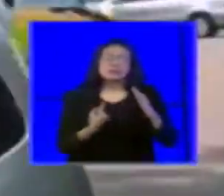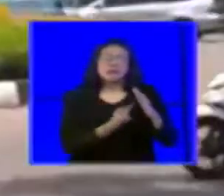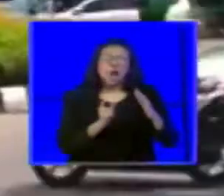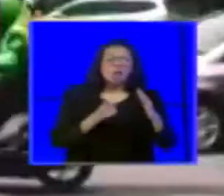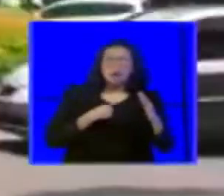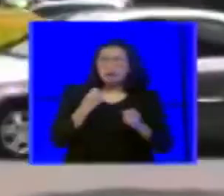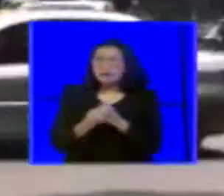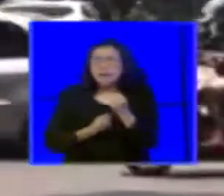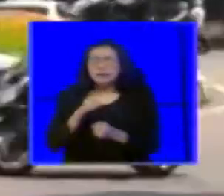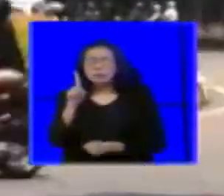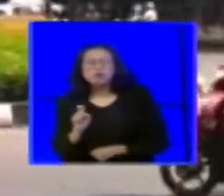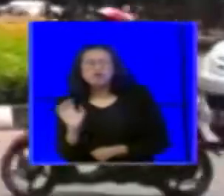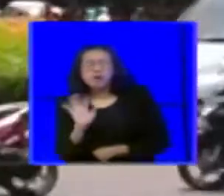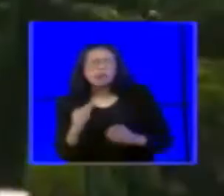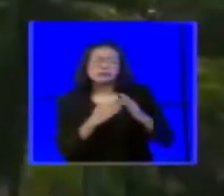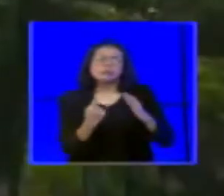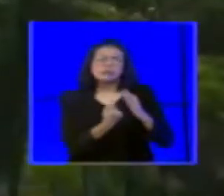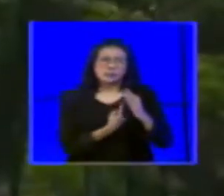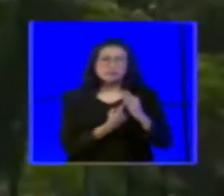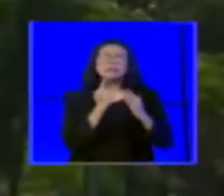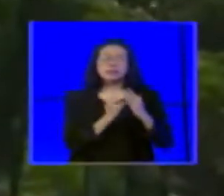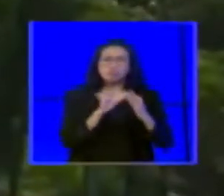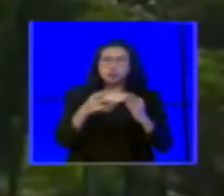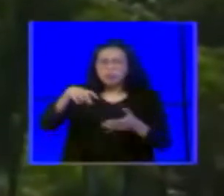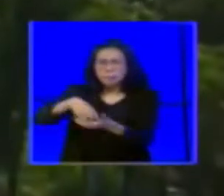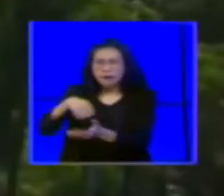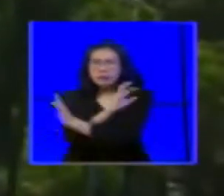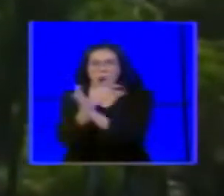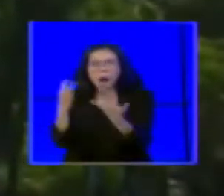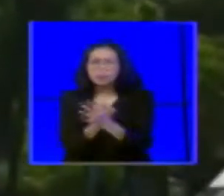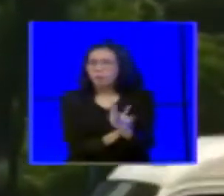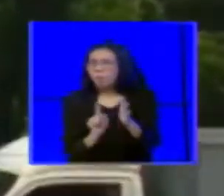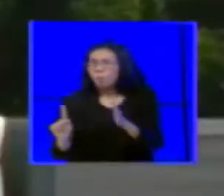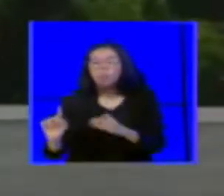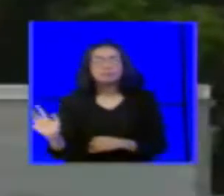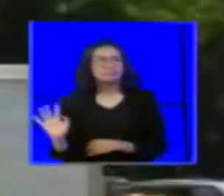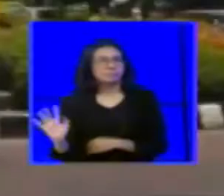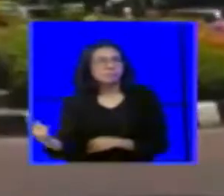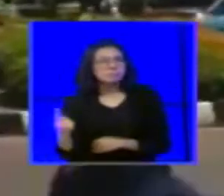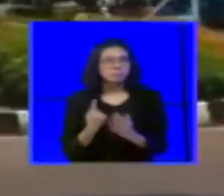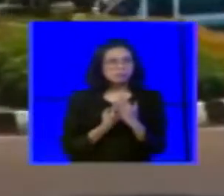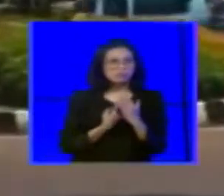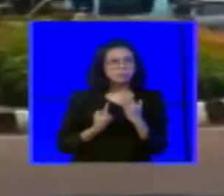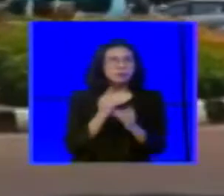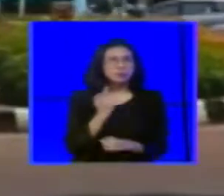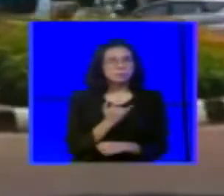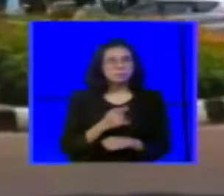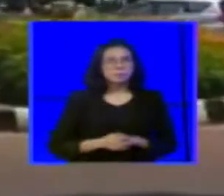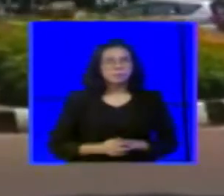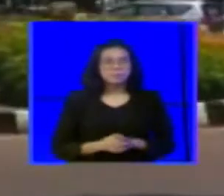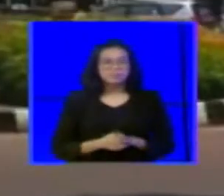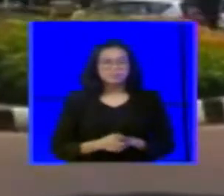perlu, dan yang terpenting menghindari tempat-tempat umum. Dari Serang, Banten, Mahesa Apriandi, iNews melaporkan.